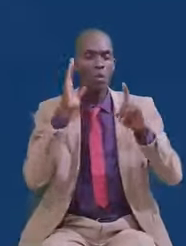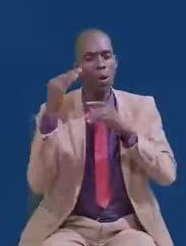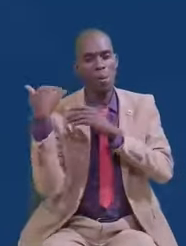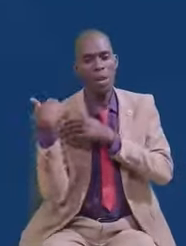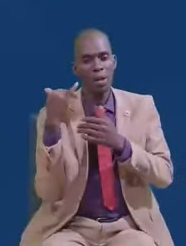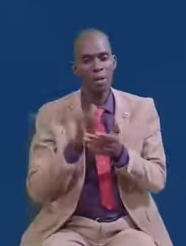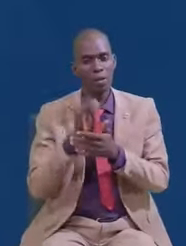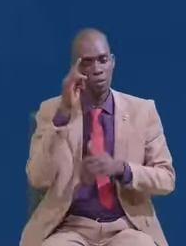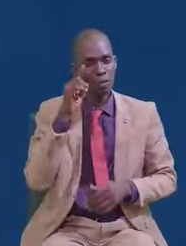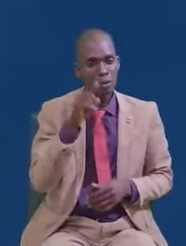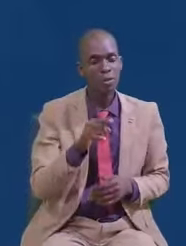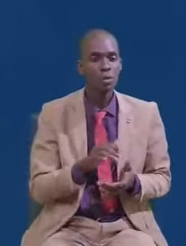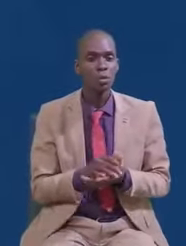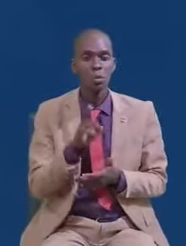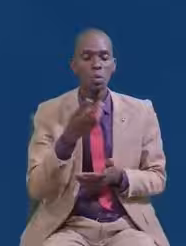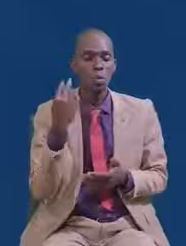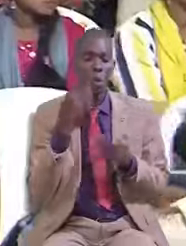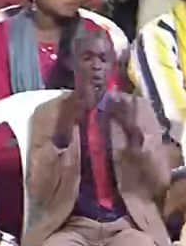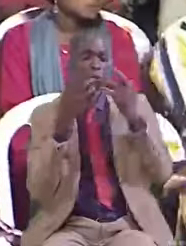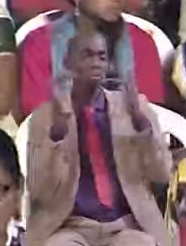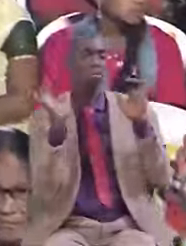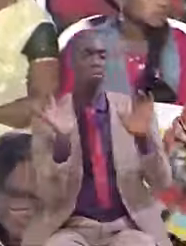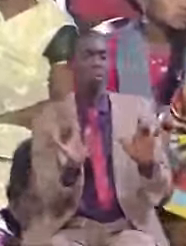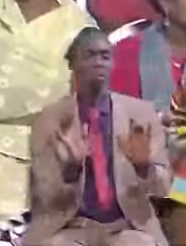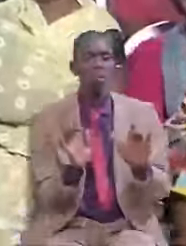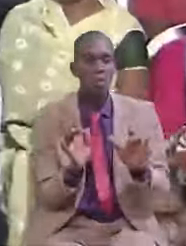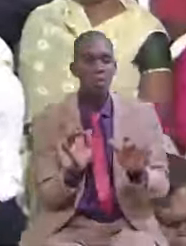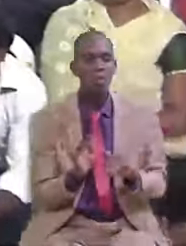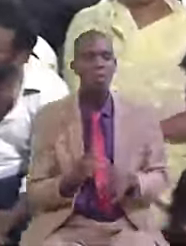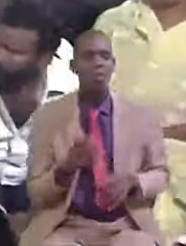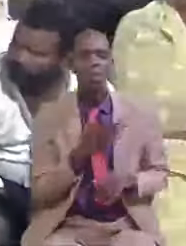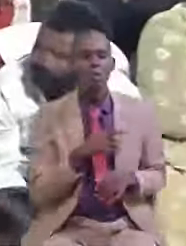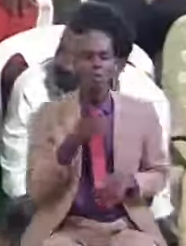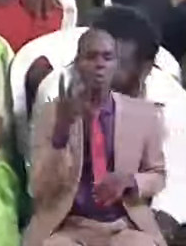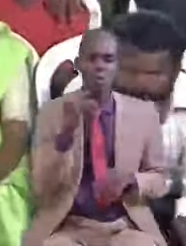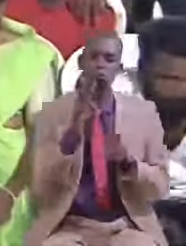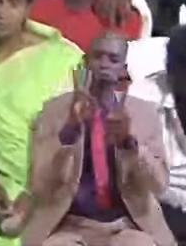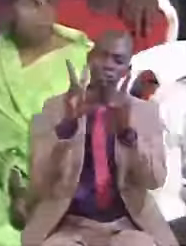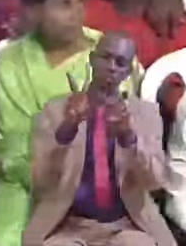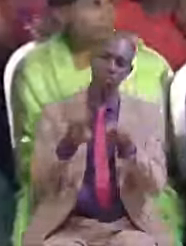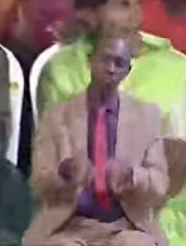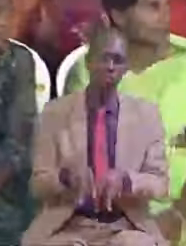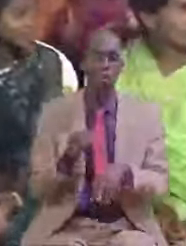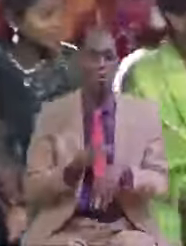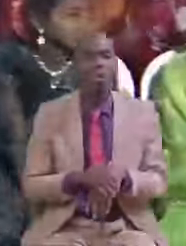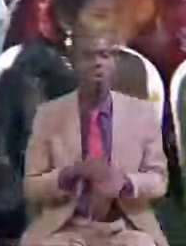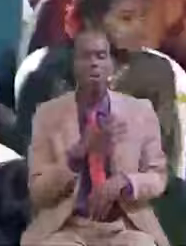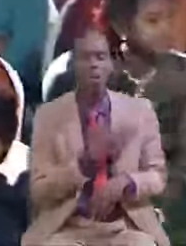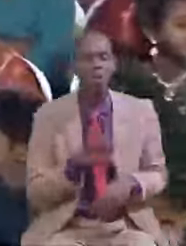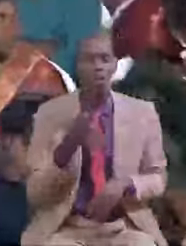Tu étais dédaigné. Tu étais dénigré. Tu étais minimisé.